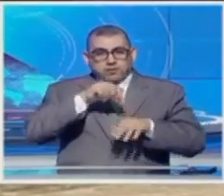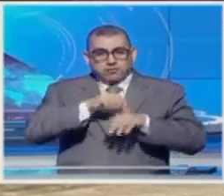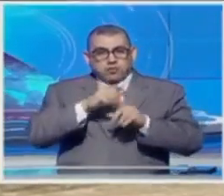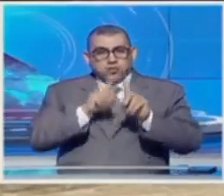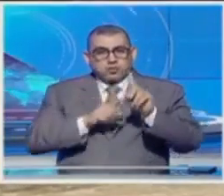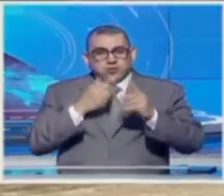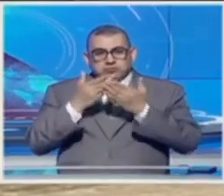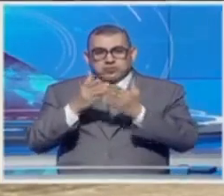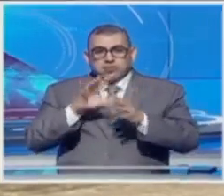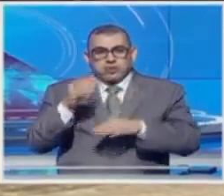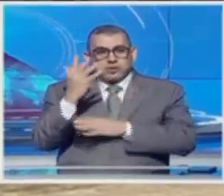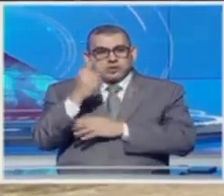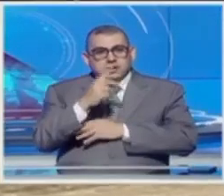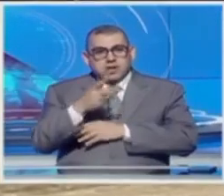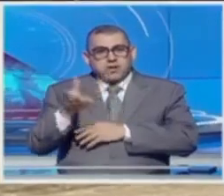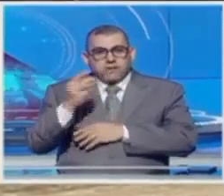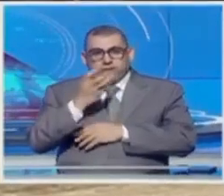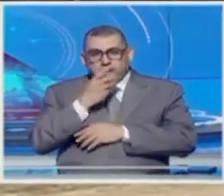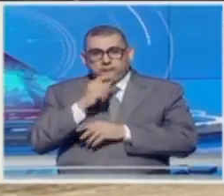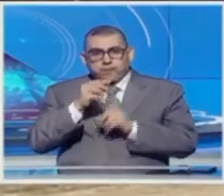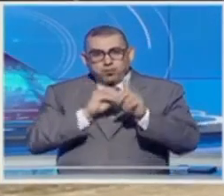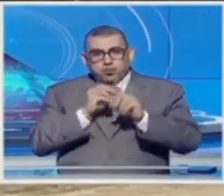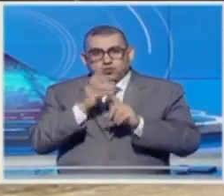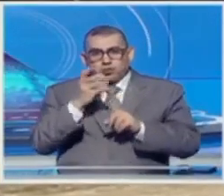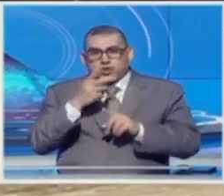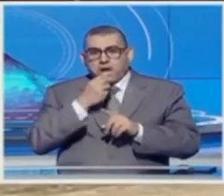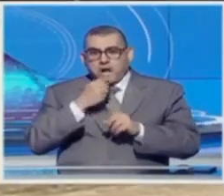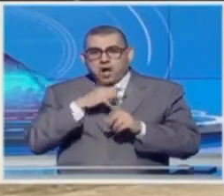الذي يقدم شتلات الفواكه والخضر